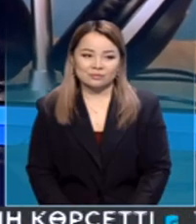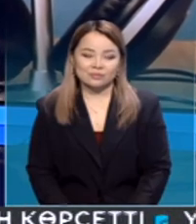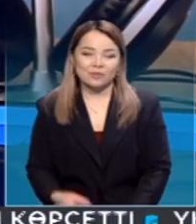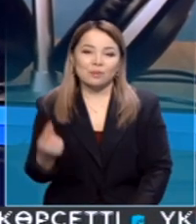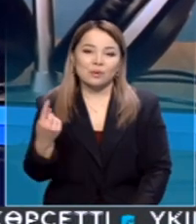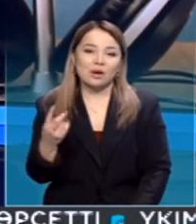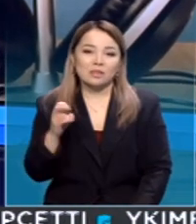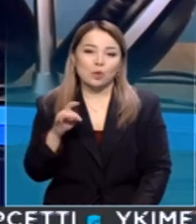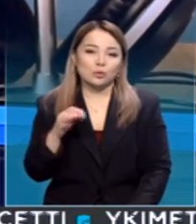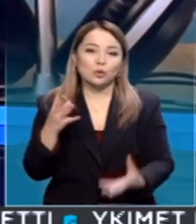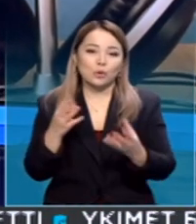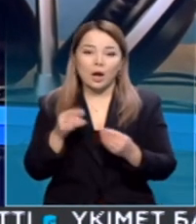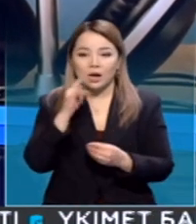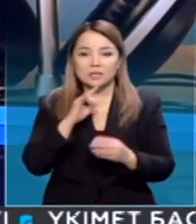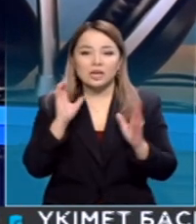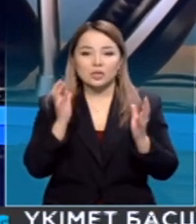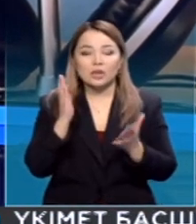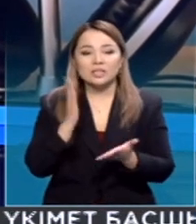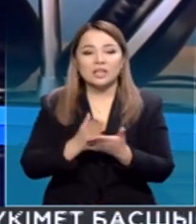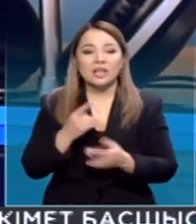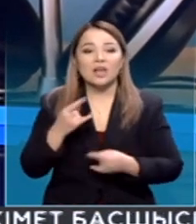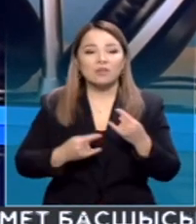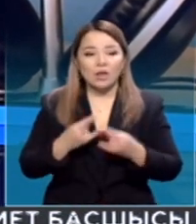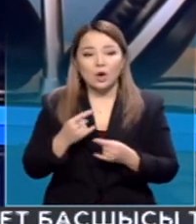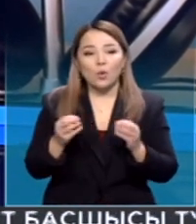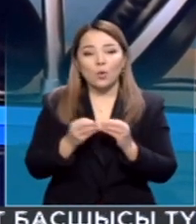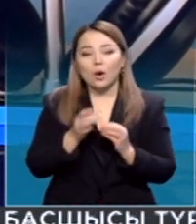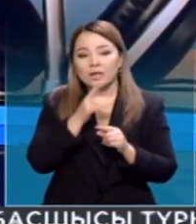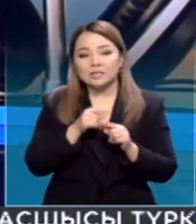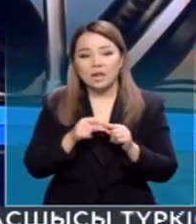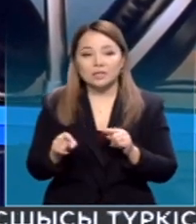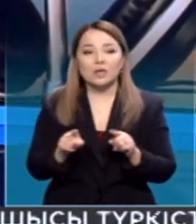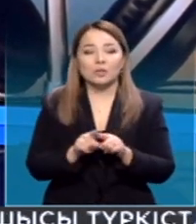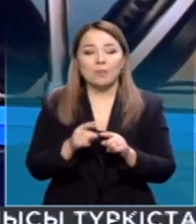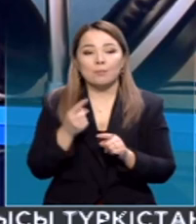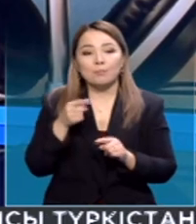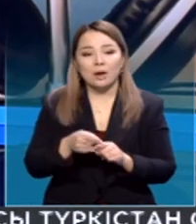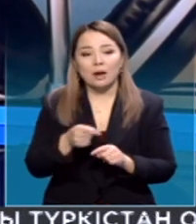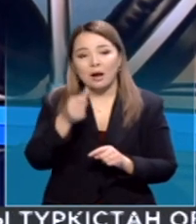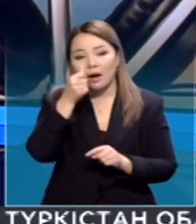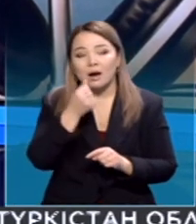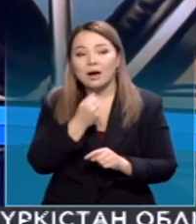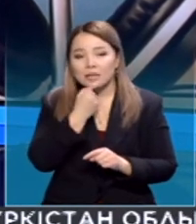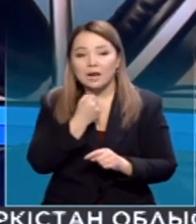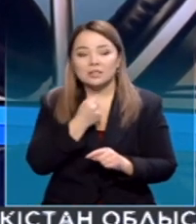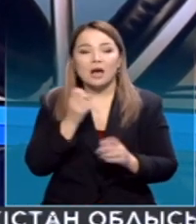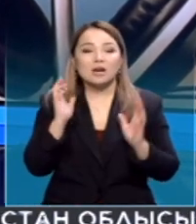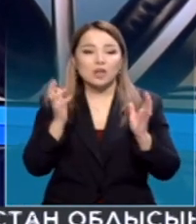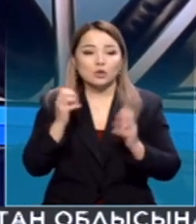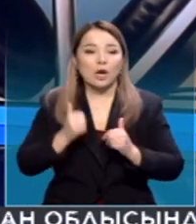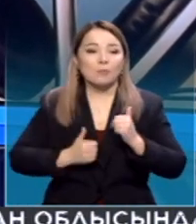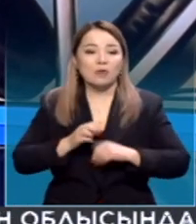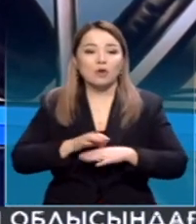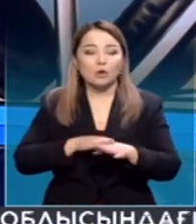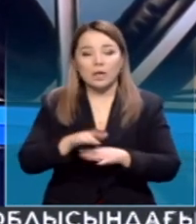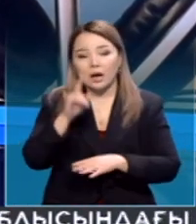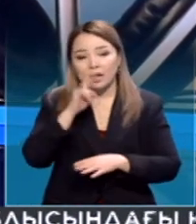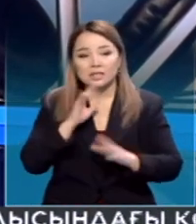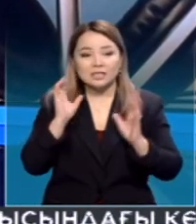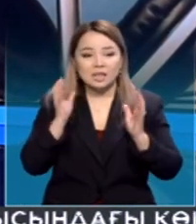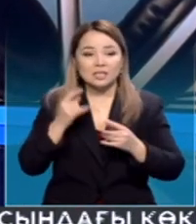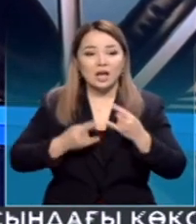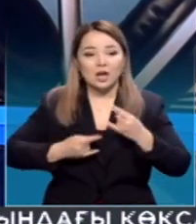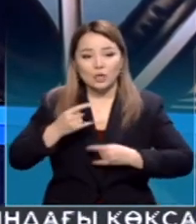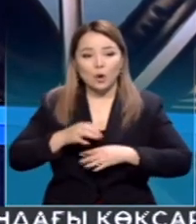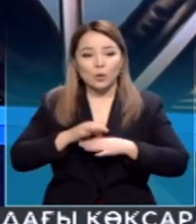Бірінші наурыз күні Қазақ радиосының тікелей эфирінде 10 сағат бойы «Мың алғыс» радио марафон өтеді. Қазақстан телерадио